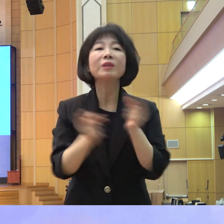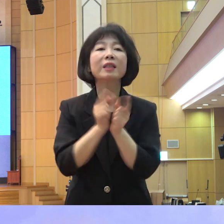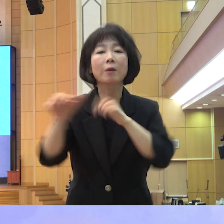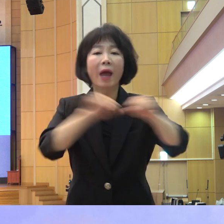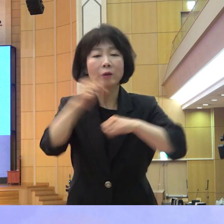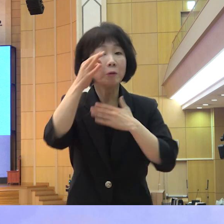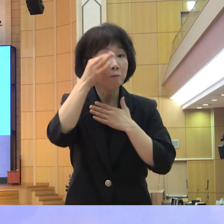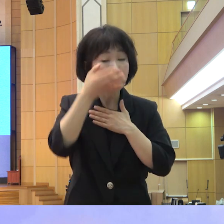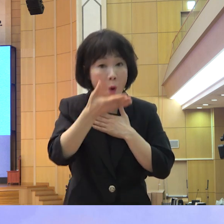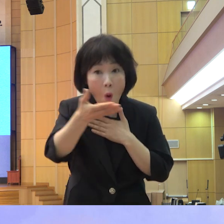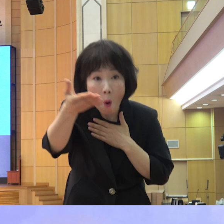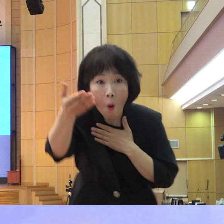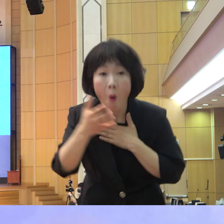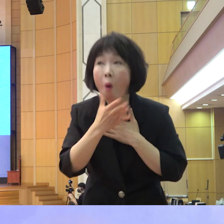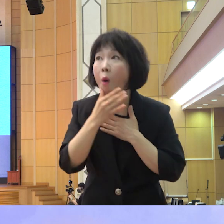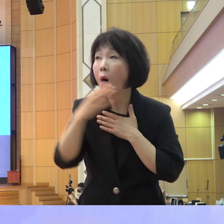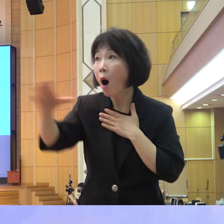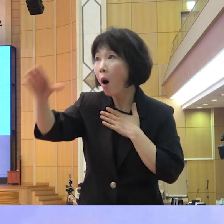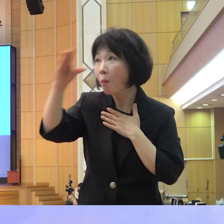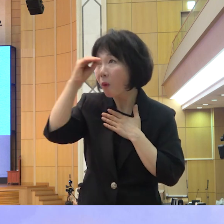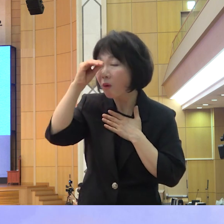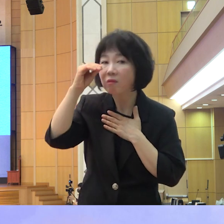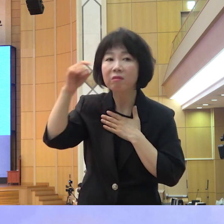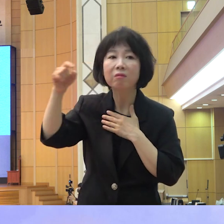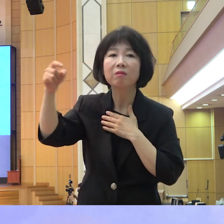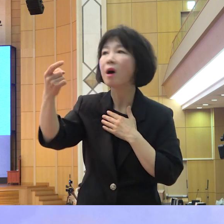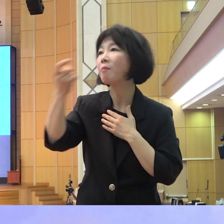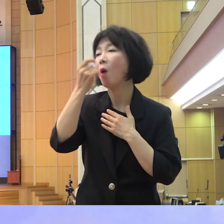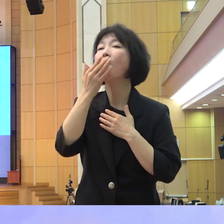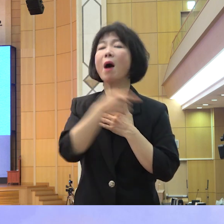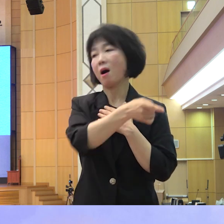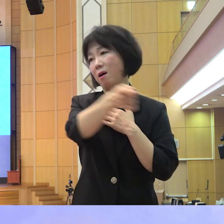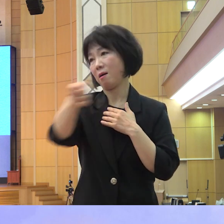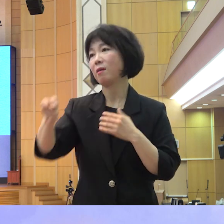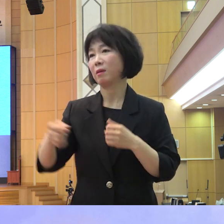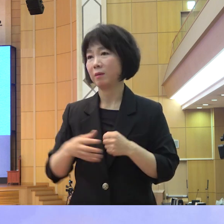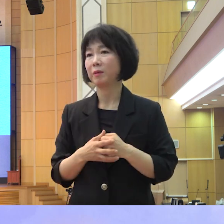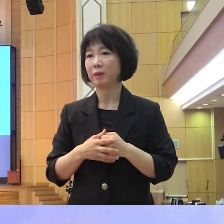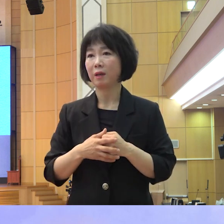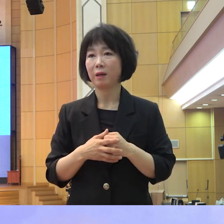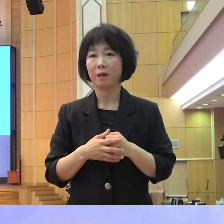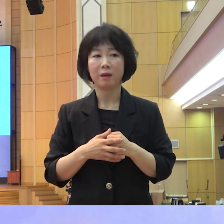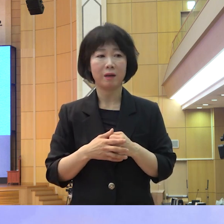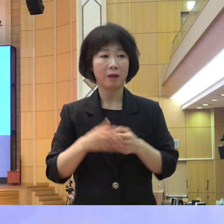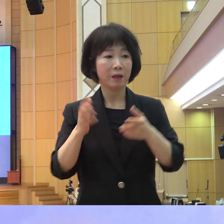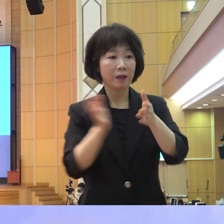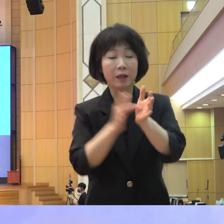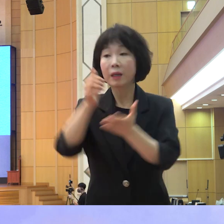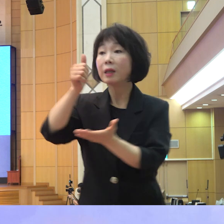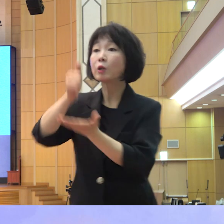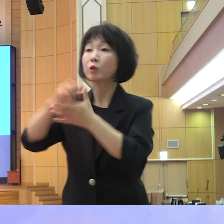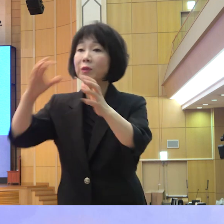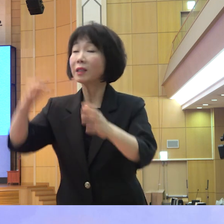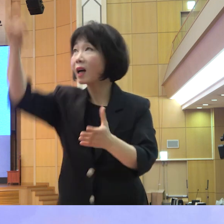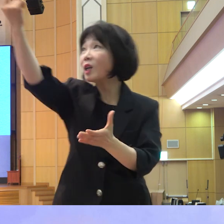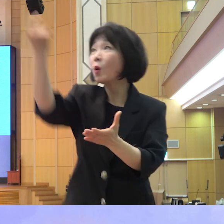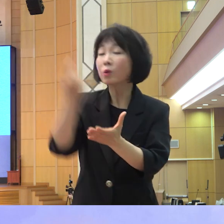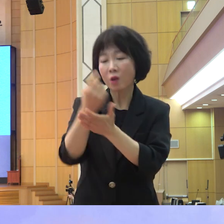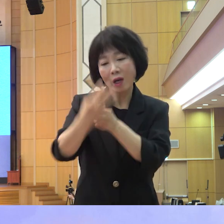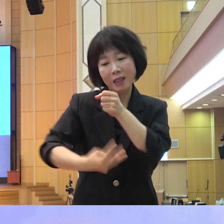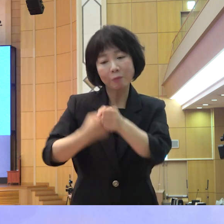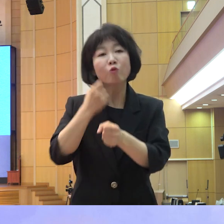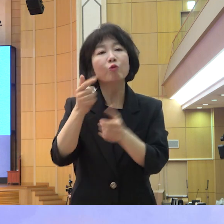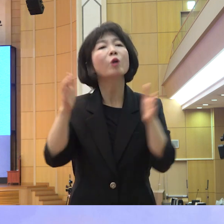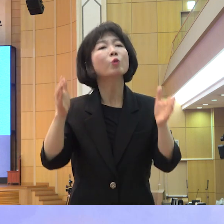오신 거고요. 예수님께서 손수 우리 천하디 천한 사람들과 함께 3년 6개월 동안 생활하신 이유도